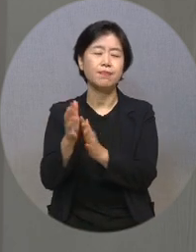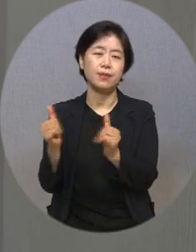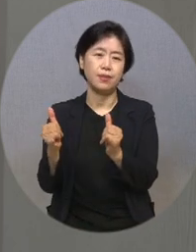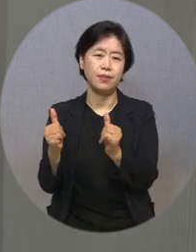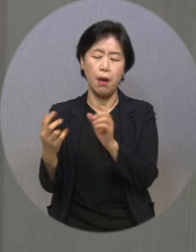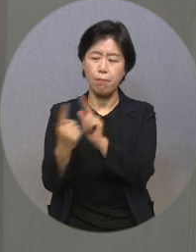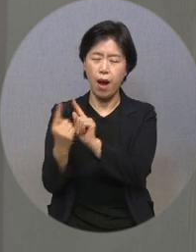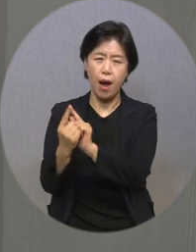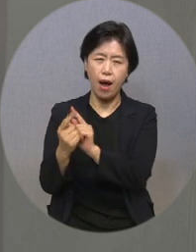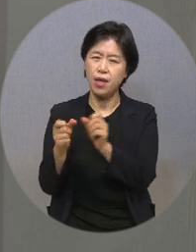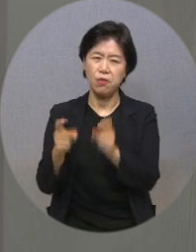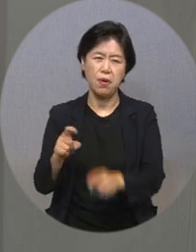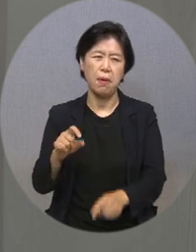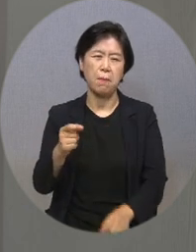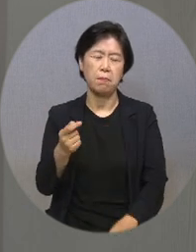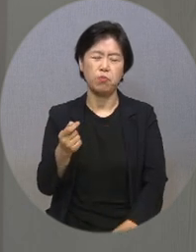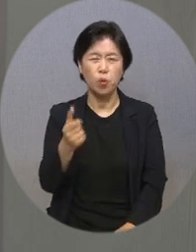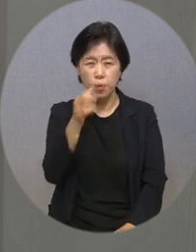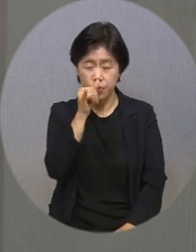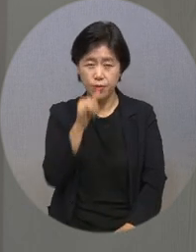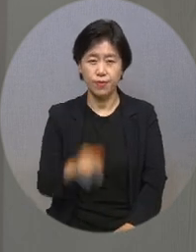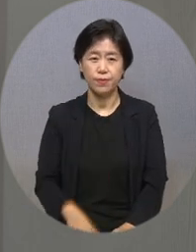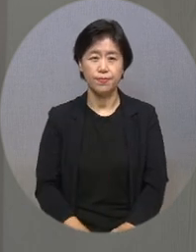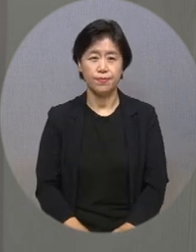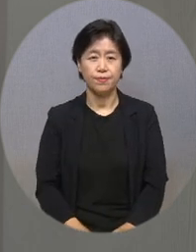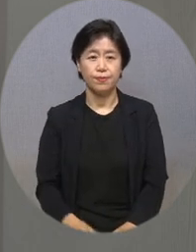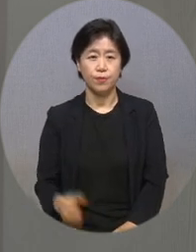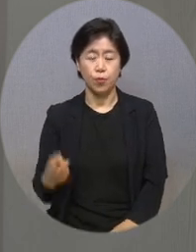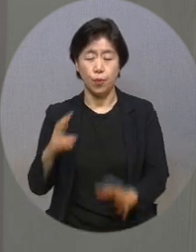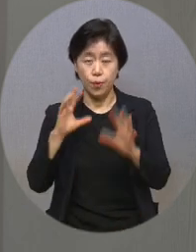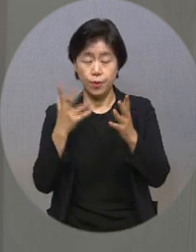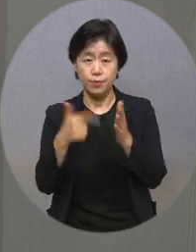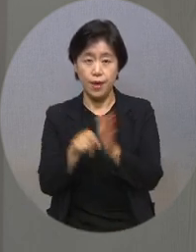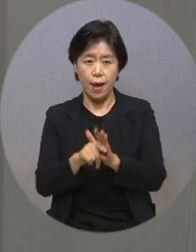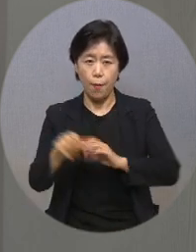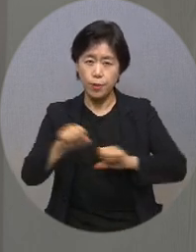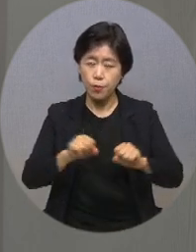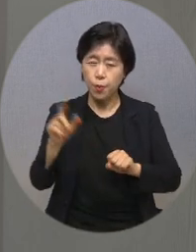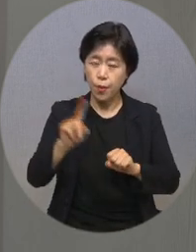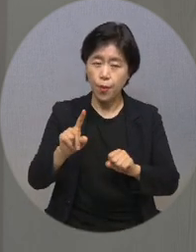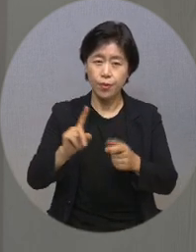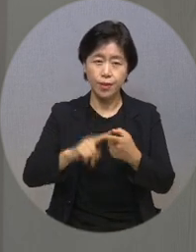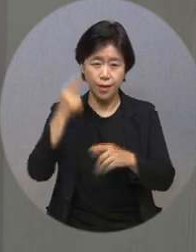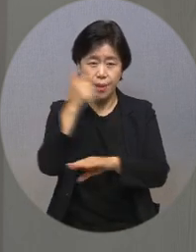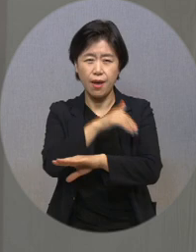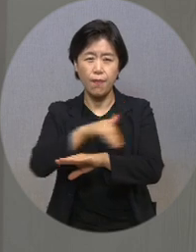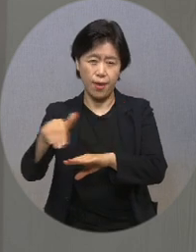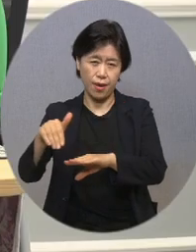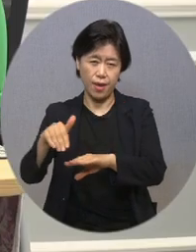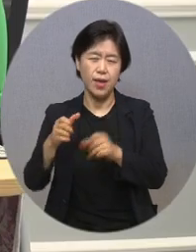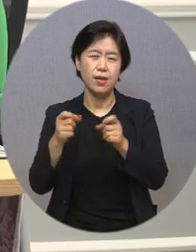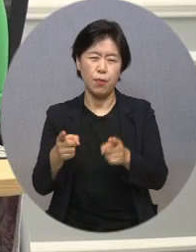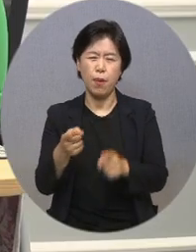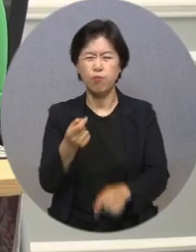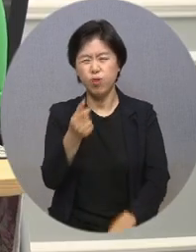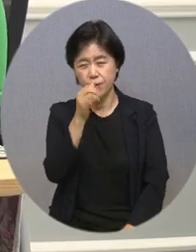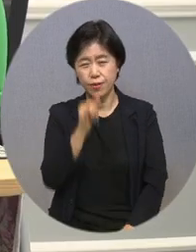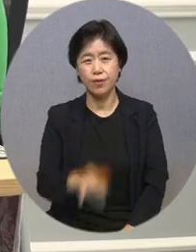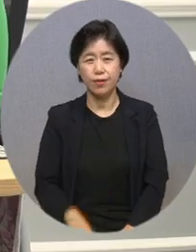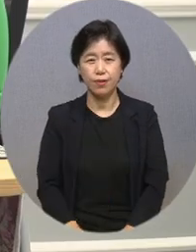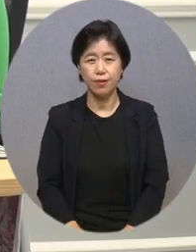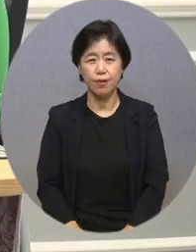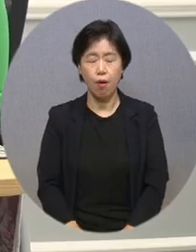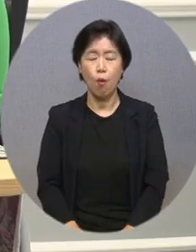활동, 어떤 활동적인 부분들을 기획하기가 어려웠다는 부분이 많이 아쉬운 부분으로 남습니다. 그렇게 많은 네.